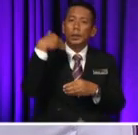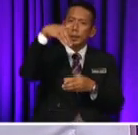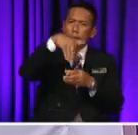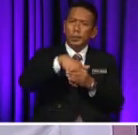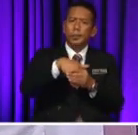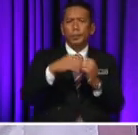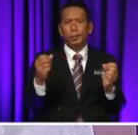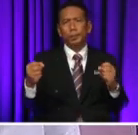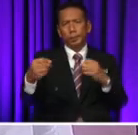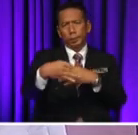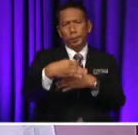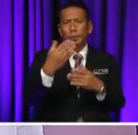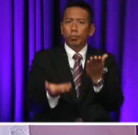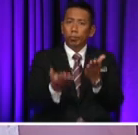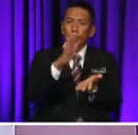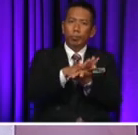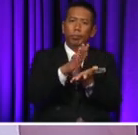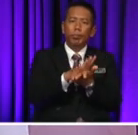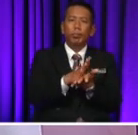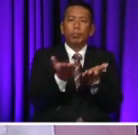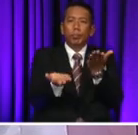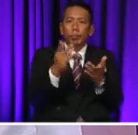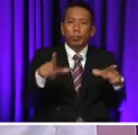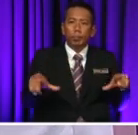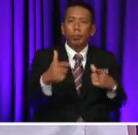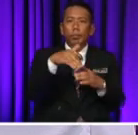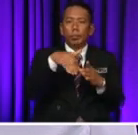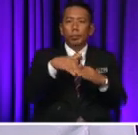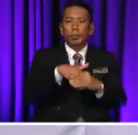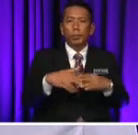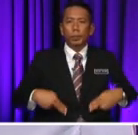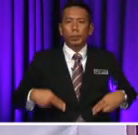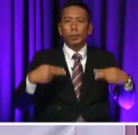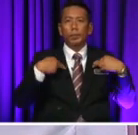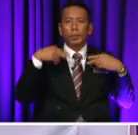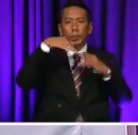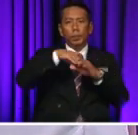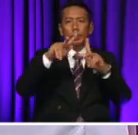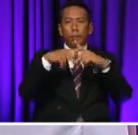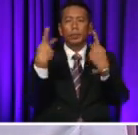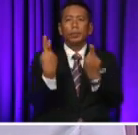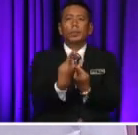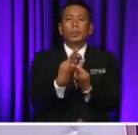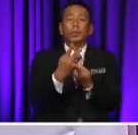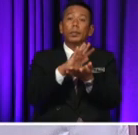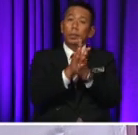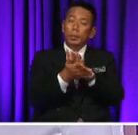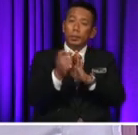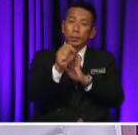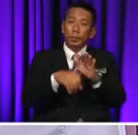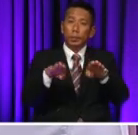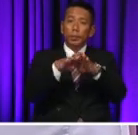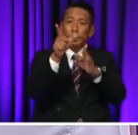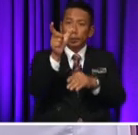pejabat mungkin di sekolah dan juga berlaku dalam kehidupan kita dalam keluarga kita jadi sebagai seorang